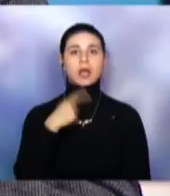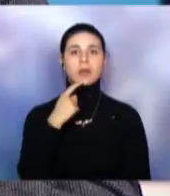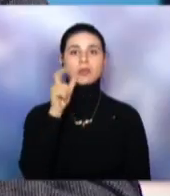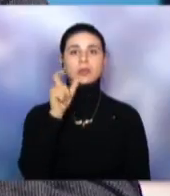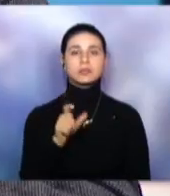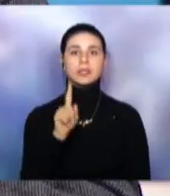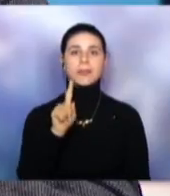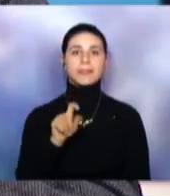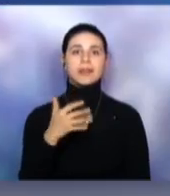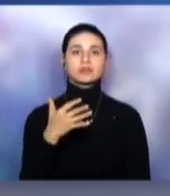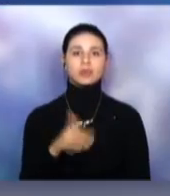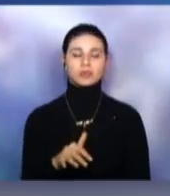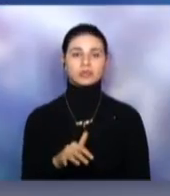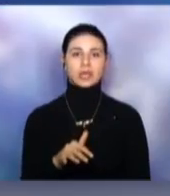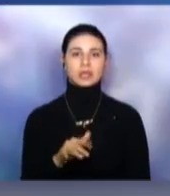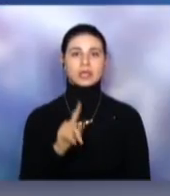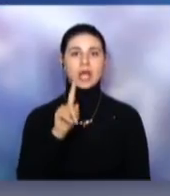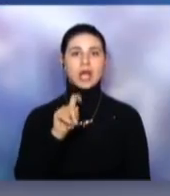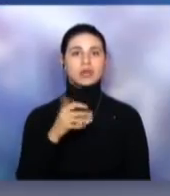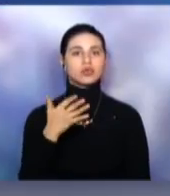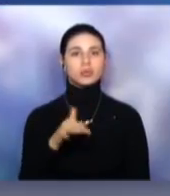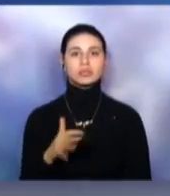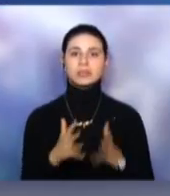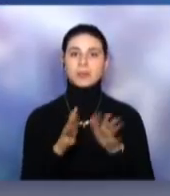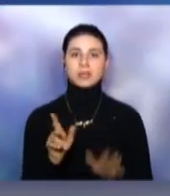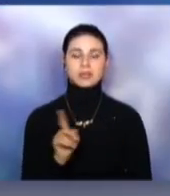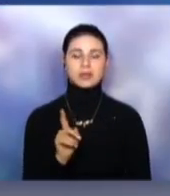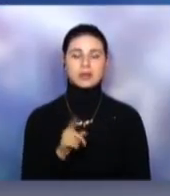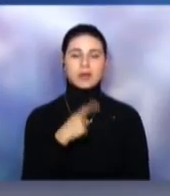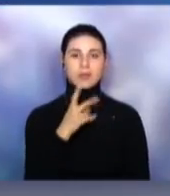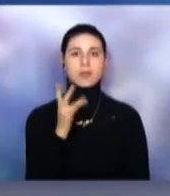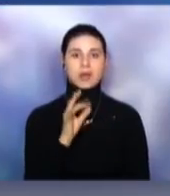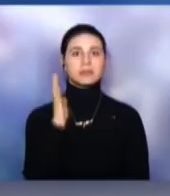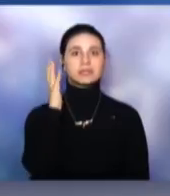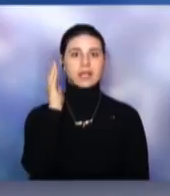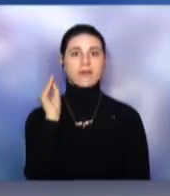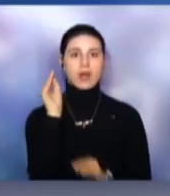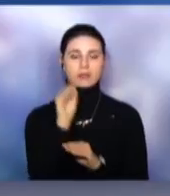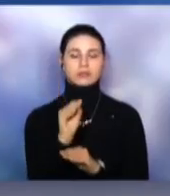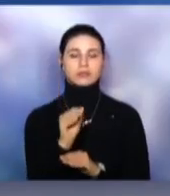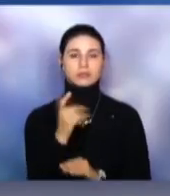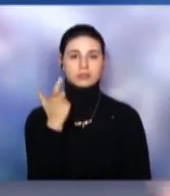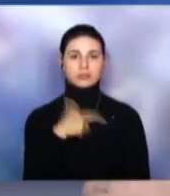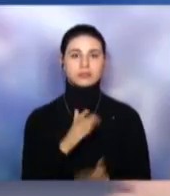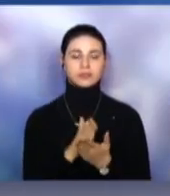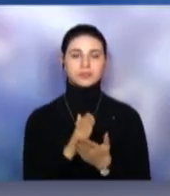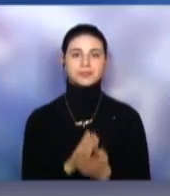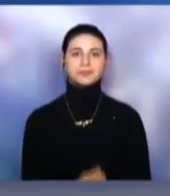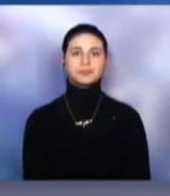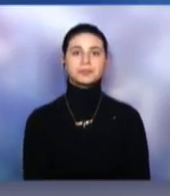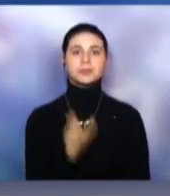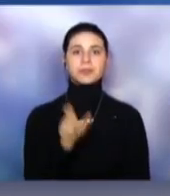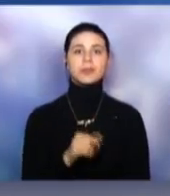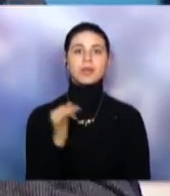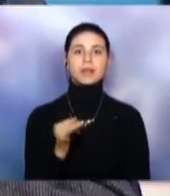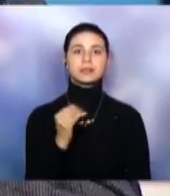მიუთითებს 150 მმ ვერცხლისწყლისა არ აღემატება. თუმცა ეს როგორც ჩანს არის მისთვის დამატი. და ალბათ ბატონ